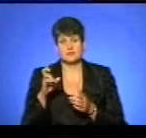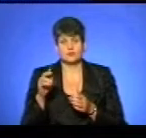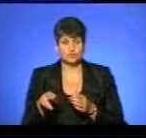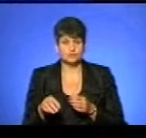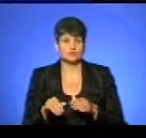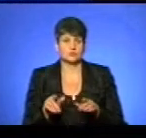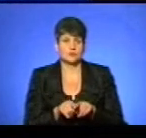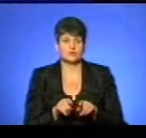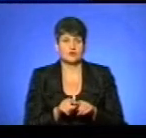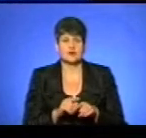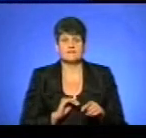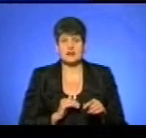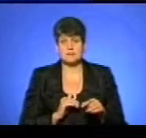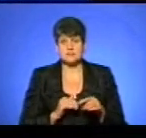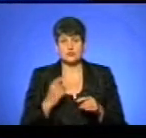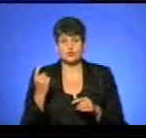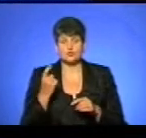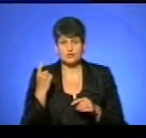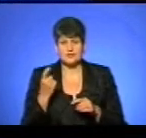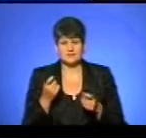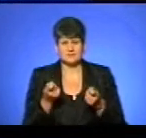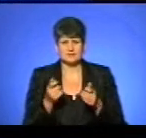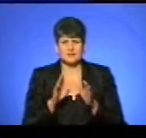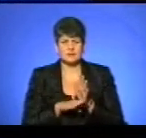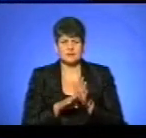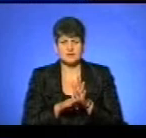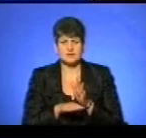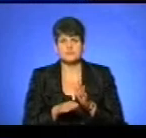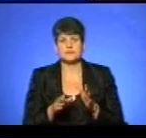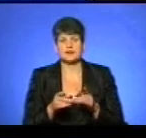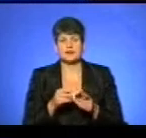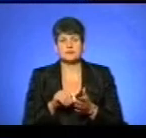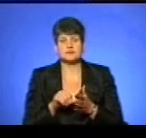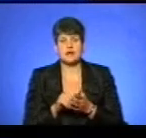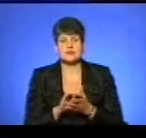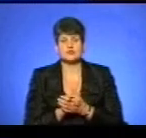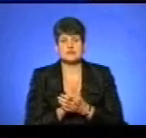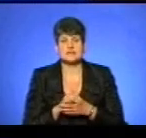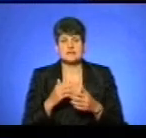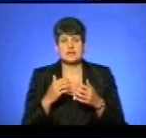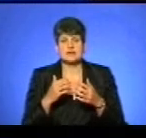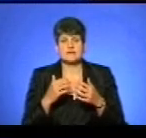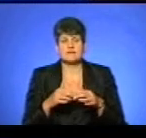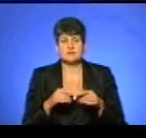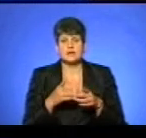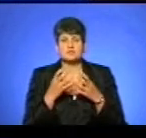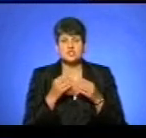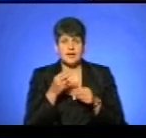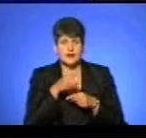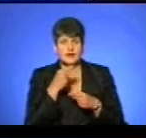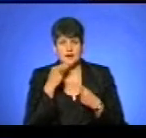Фермерські господарства, дрібні фермерські господарства, які представляє асоціація фермерів, там ще більше кращі